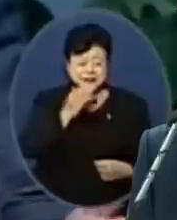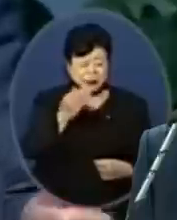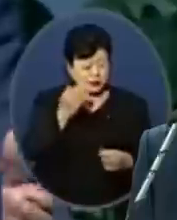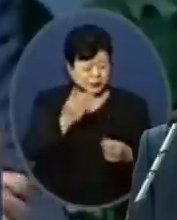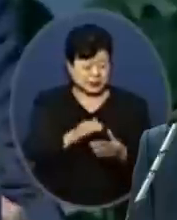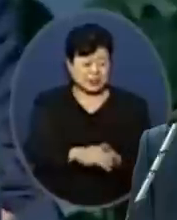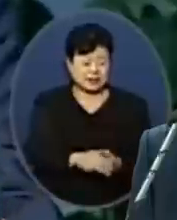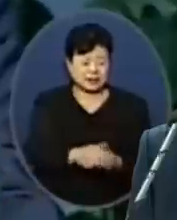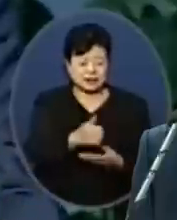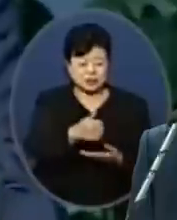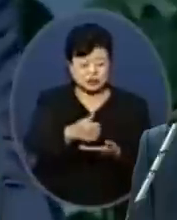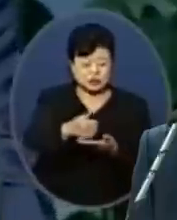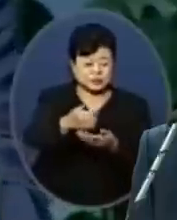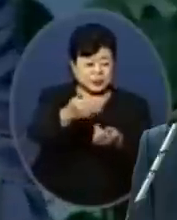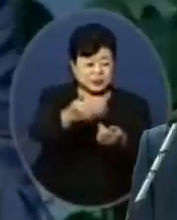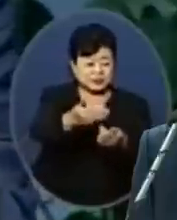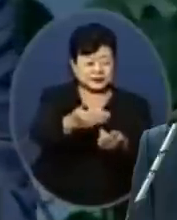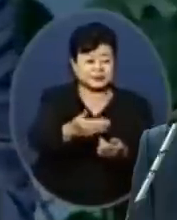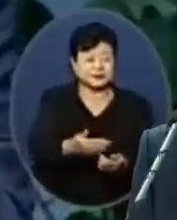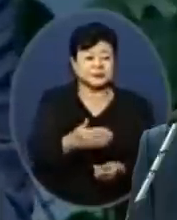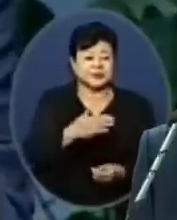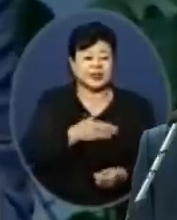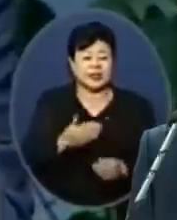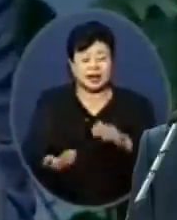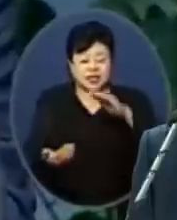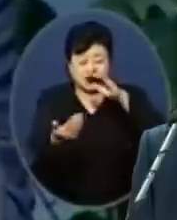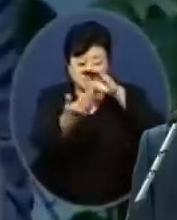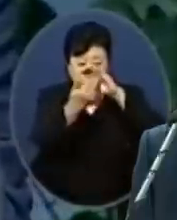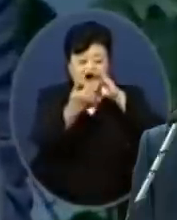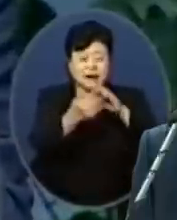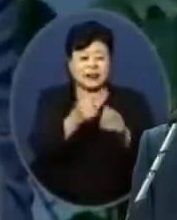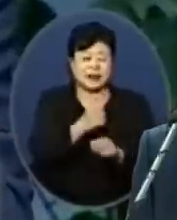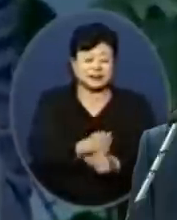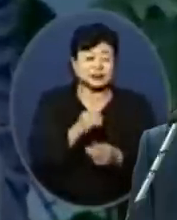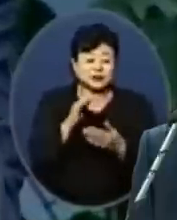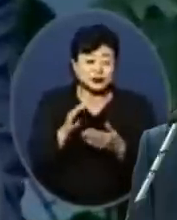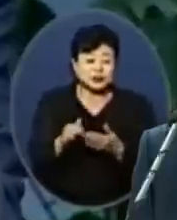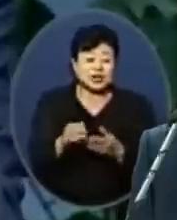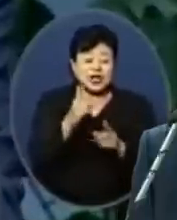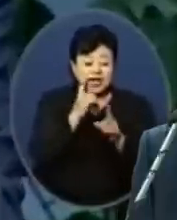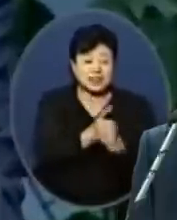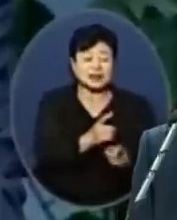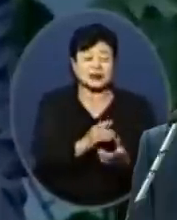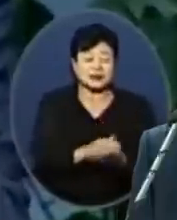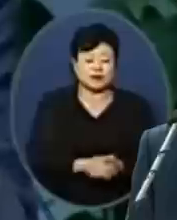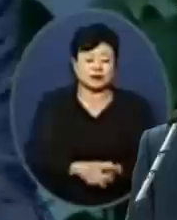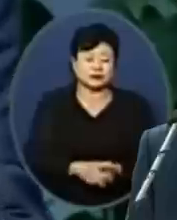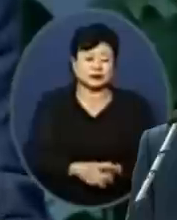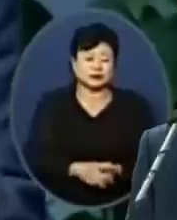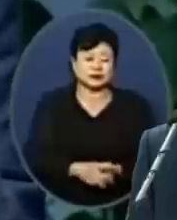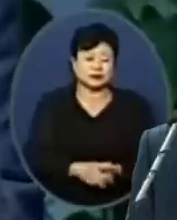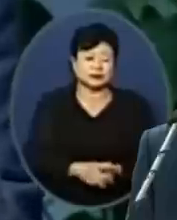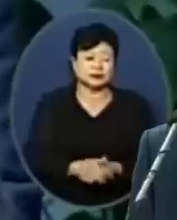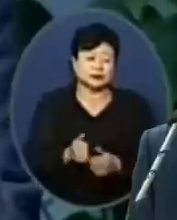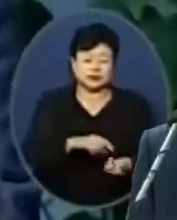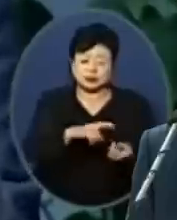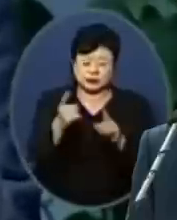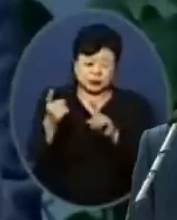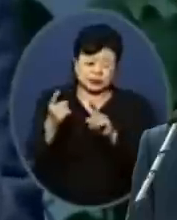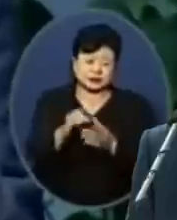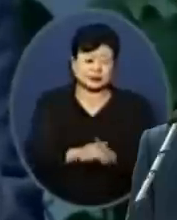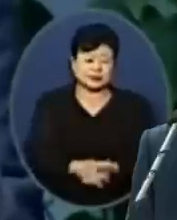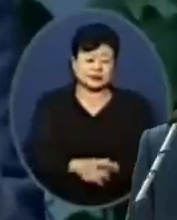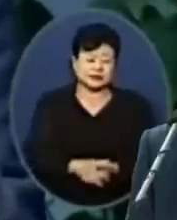여러분에게 주님이 내가 다 이루었다 하시고 난 다음에 이겨놓고 죽었다가